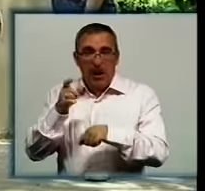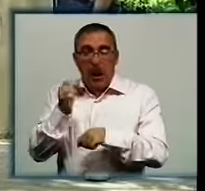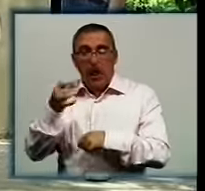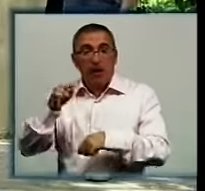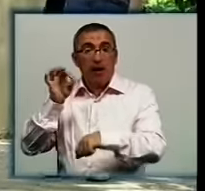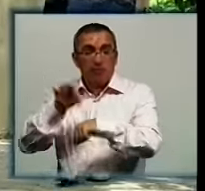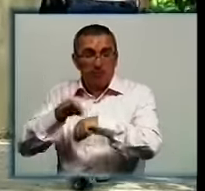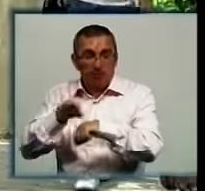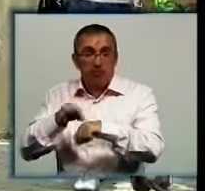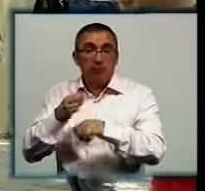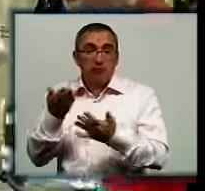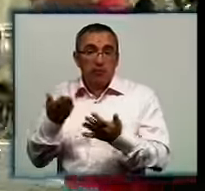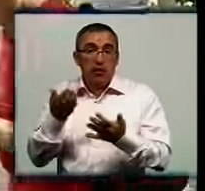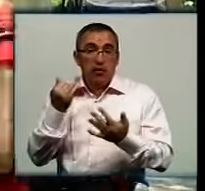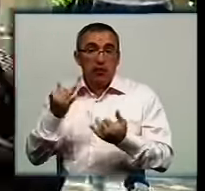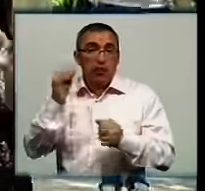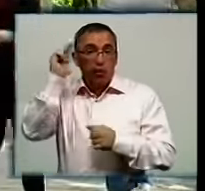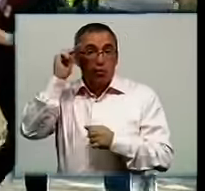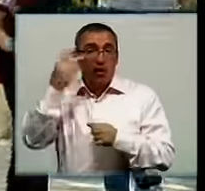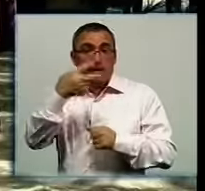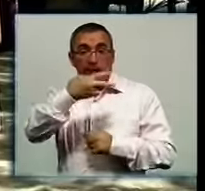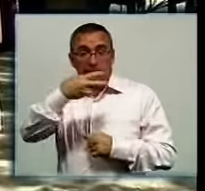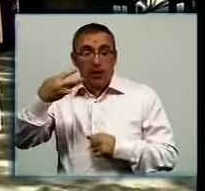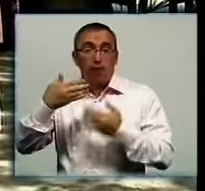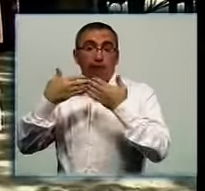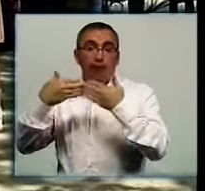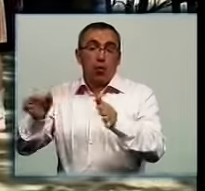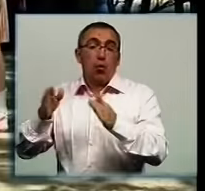відправили в лікарню. Дітей, що навчаються на 3-му поверсі,